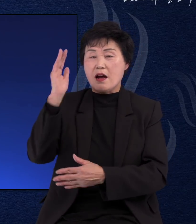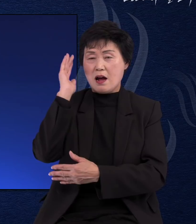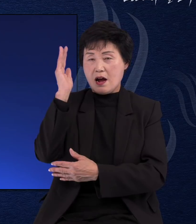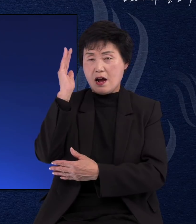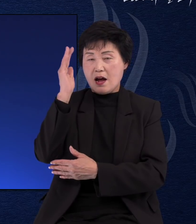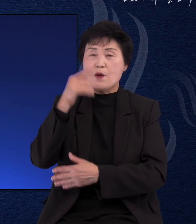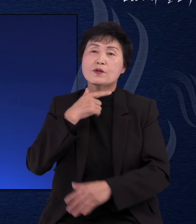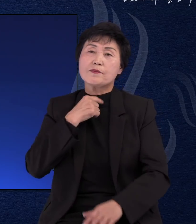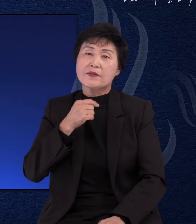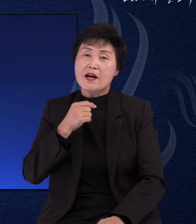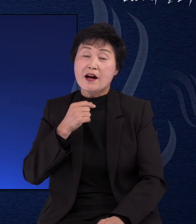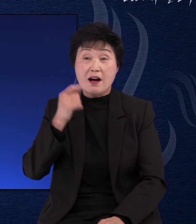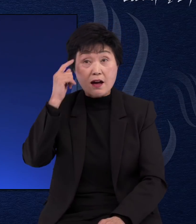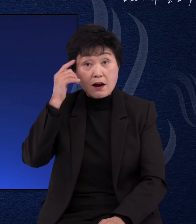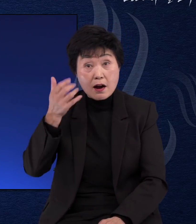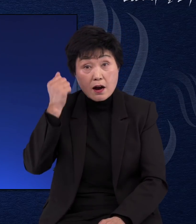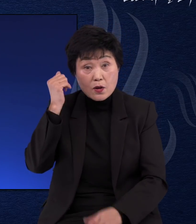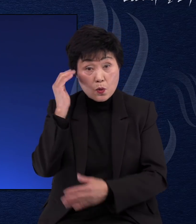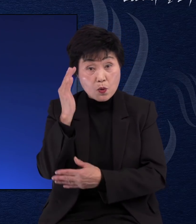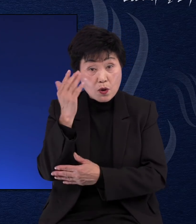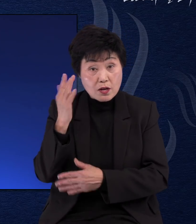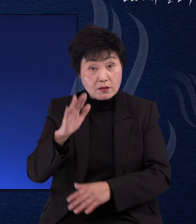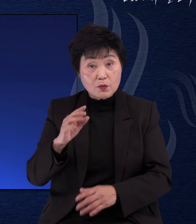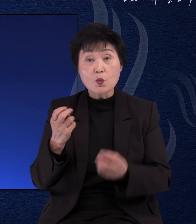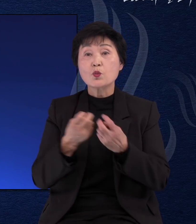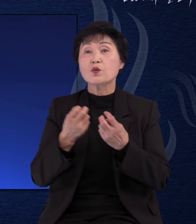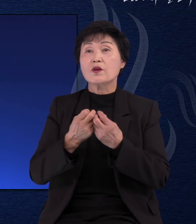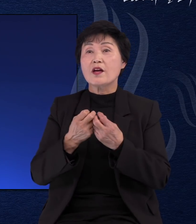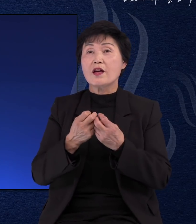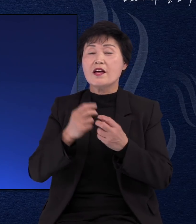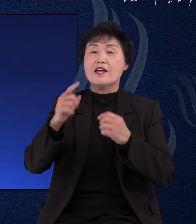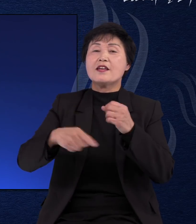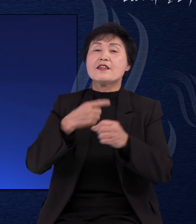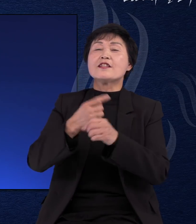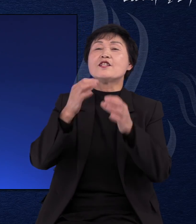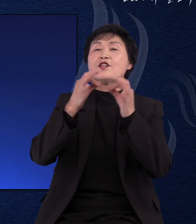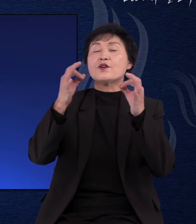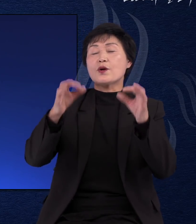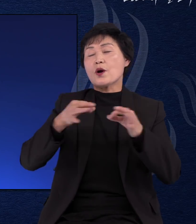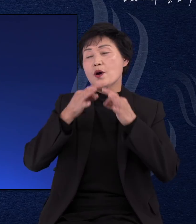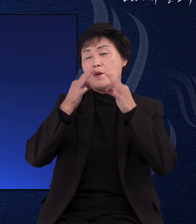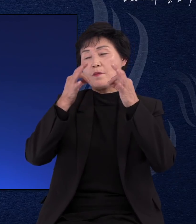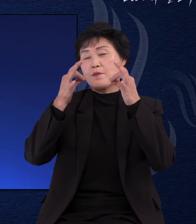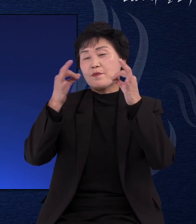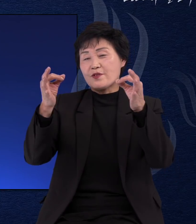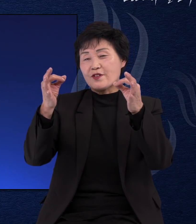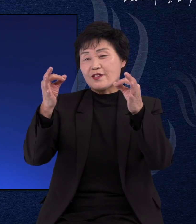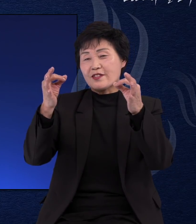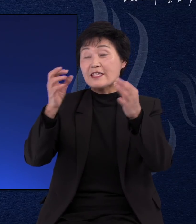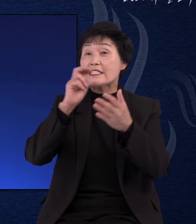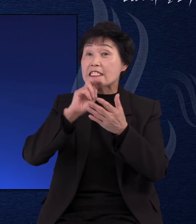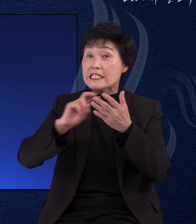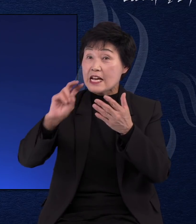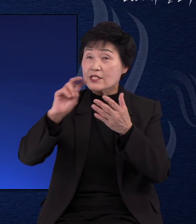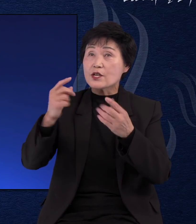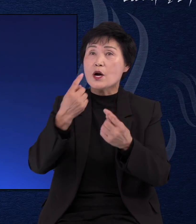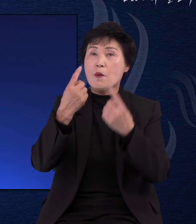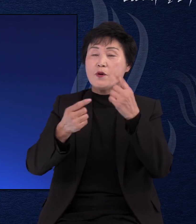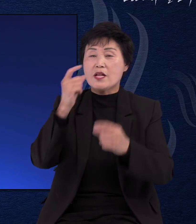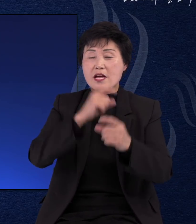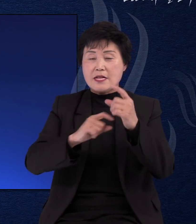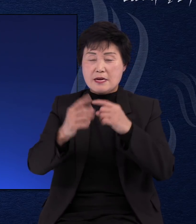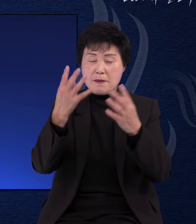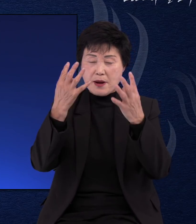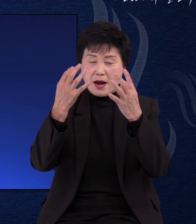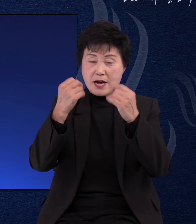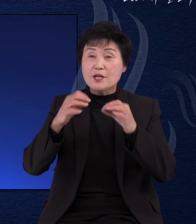무슨 목회가 되겠습니까? 그때 1년 동안 제가 불렀던 노래 중에는 찬송가보다 훨씬 많이 불렀던 노래가 있습니다.